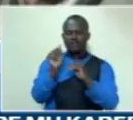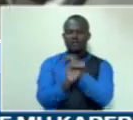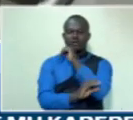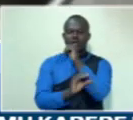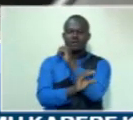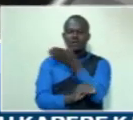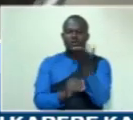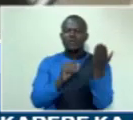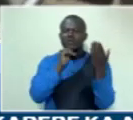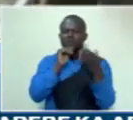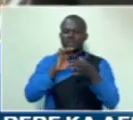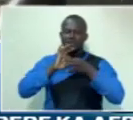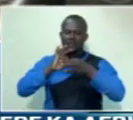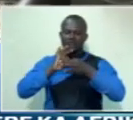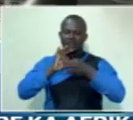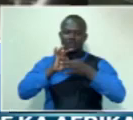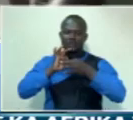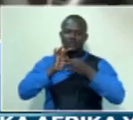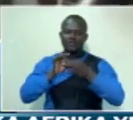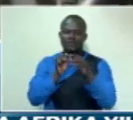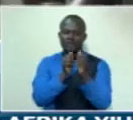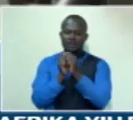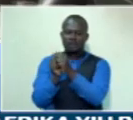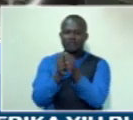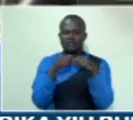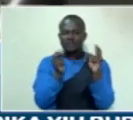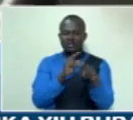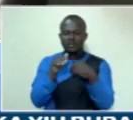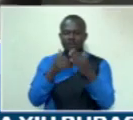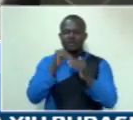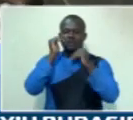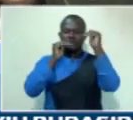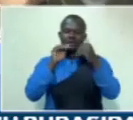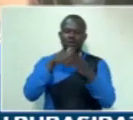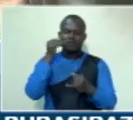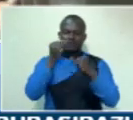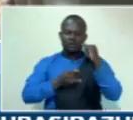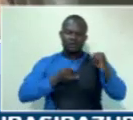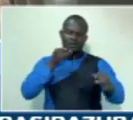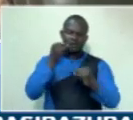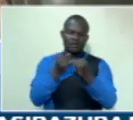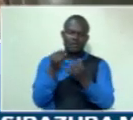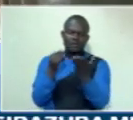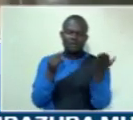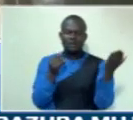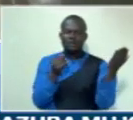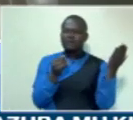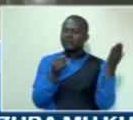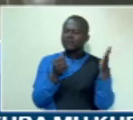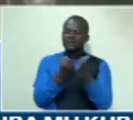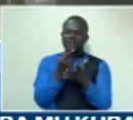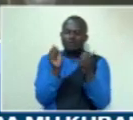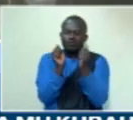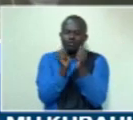kuba bitagifite umubano usanzwe no mu rwego mpuzamahanga biteramo